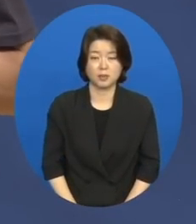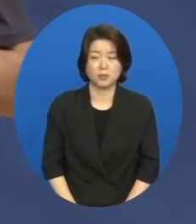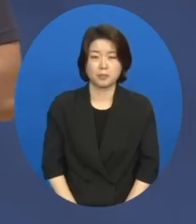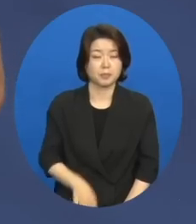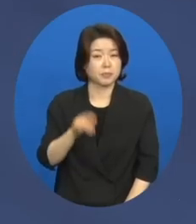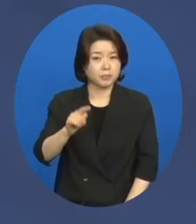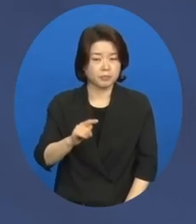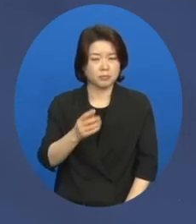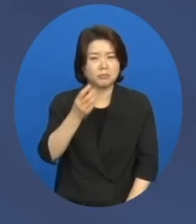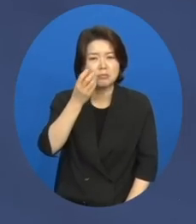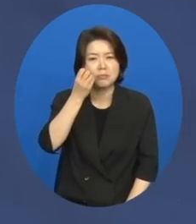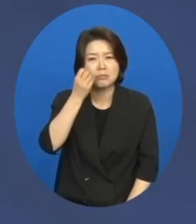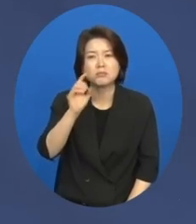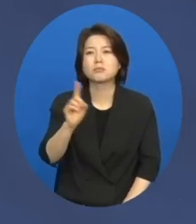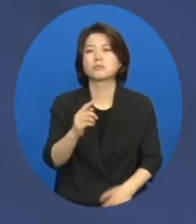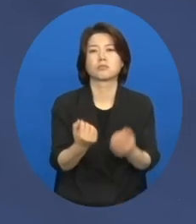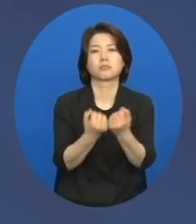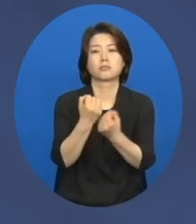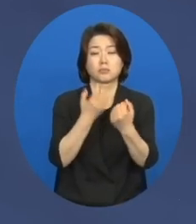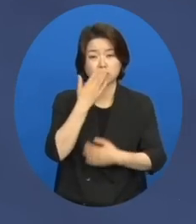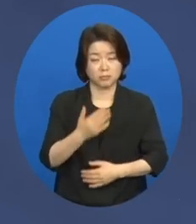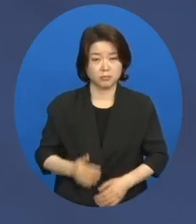이 아이러니를 어떻게 설명할 수 있죠?